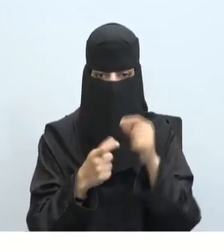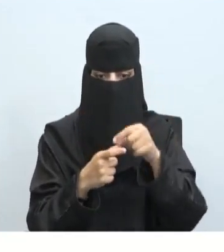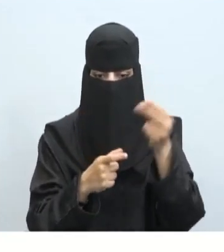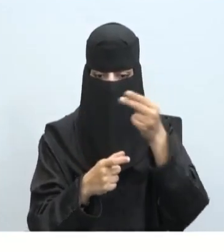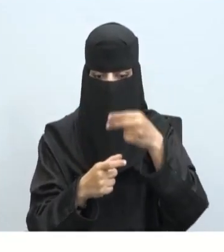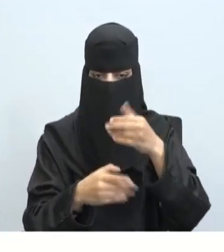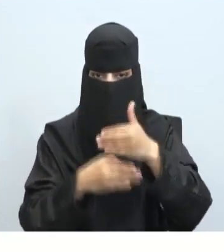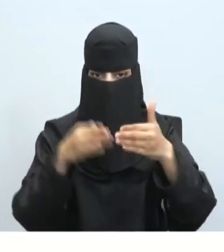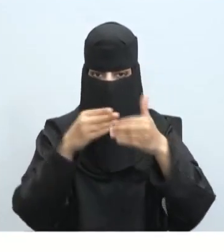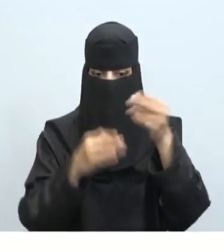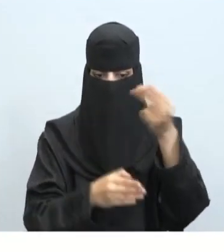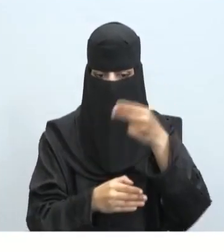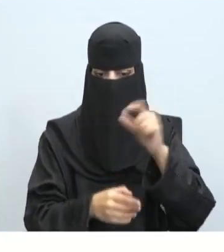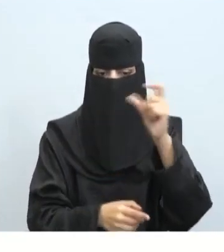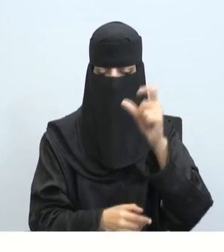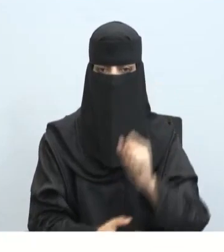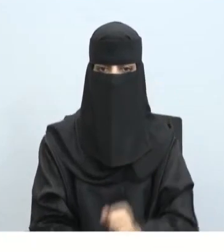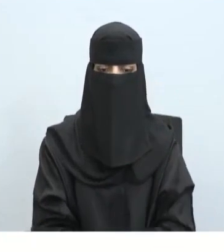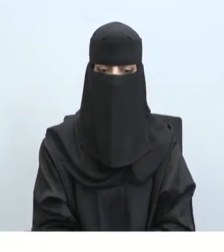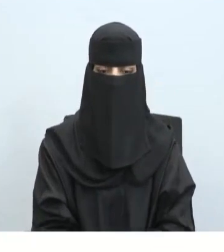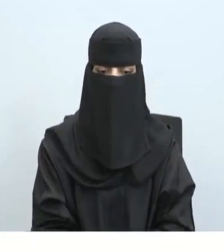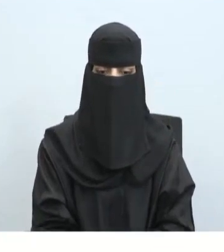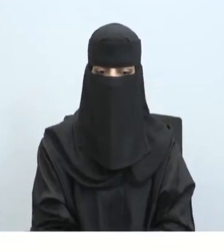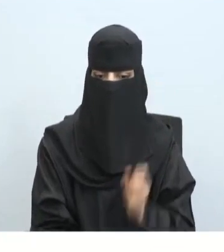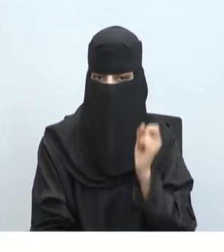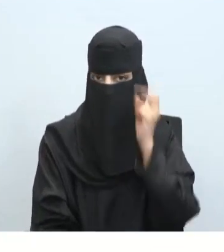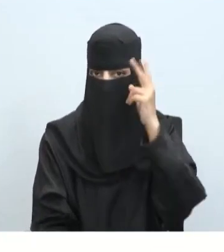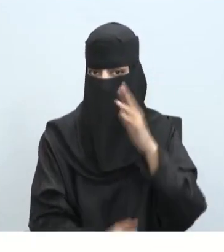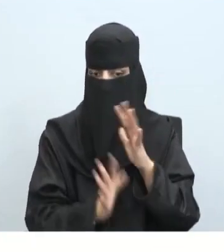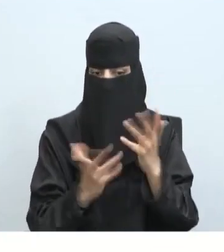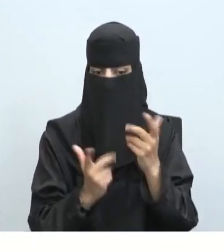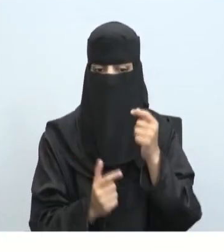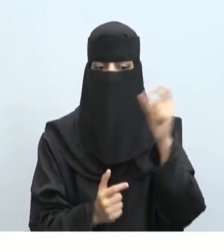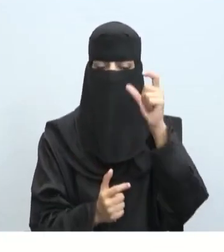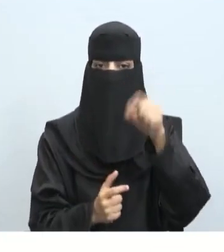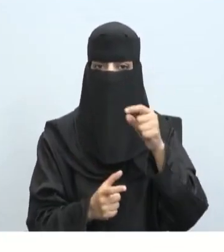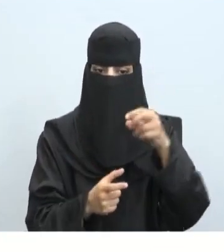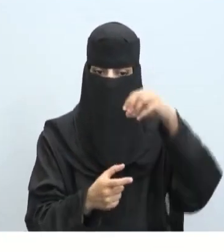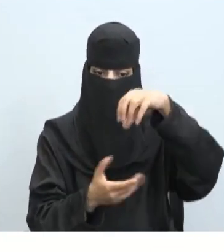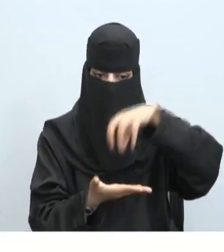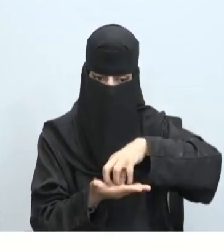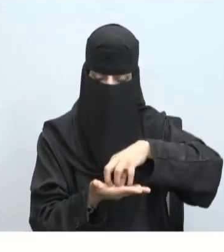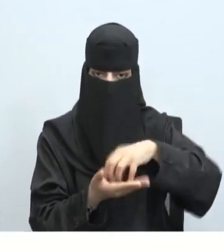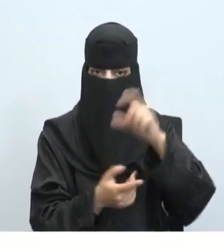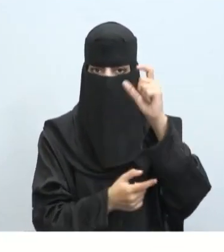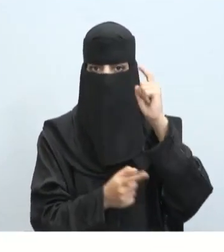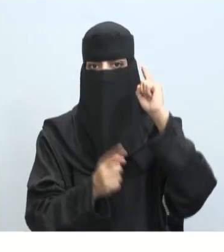فن العماره والزخرفه الاسلاميه فابدع المسلمون في اقامه